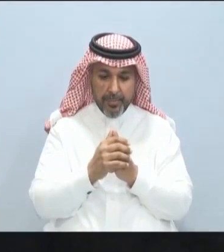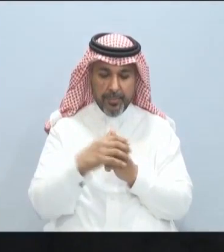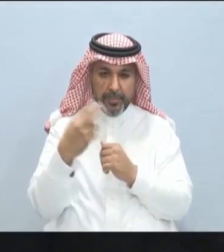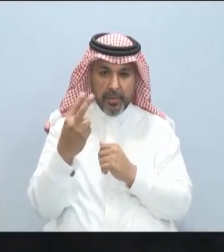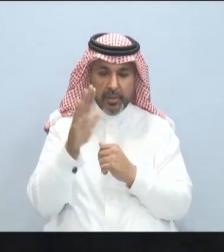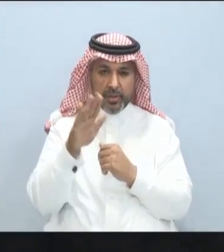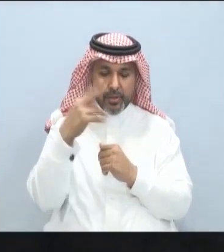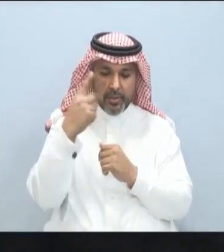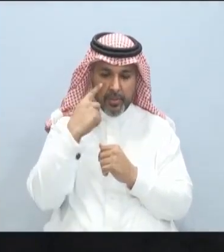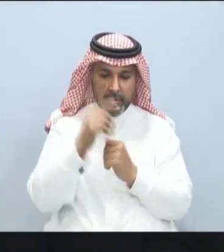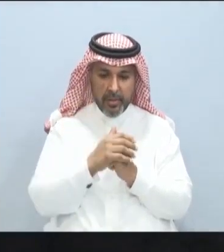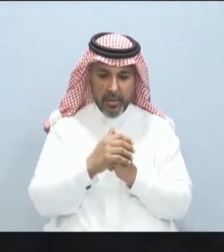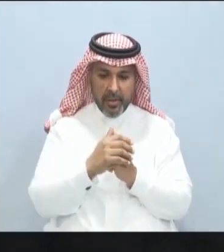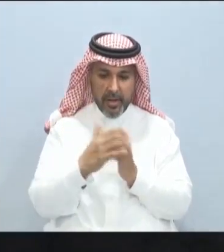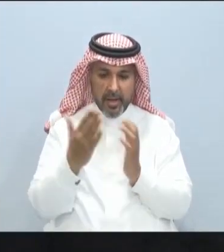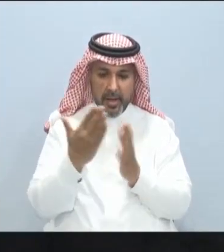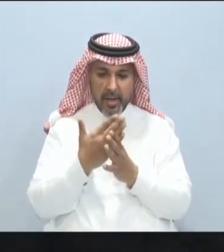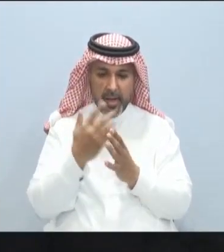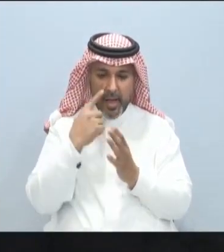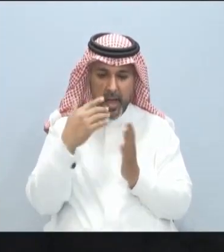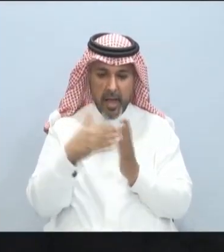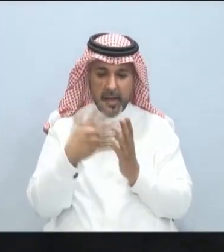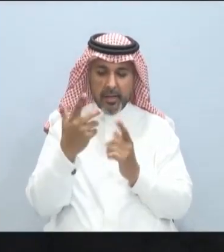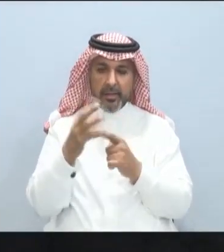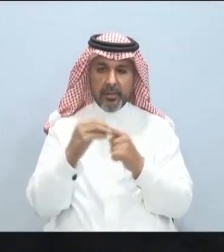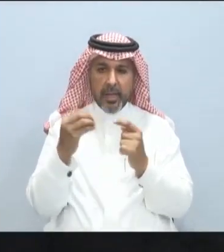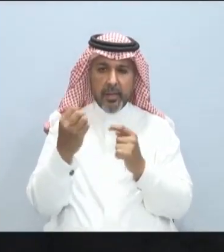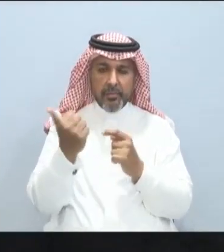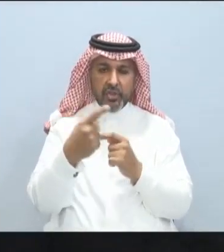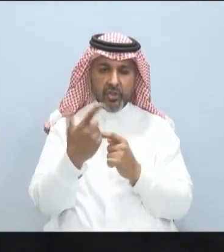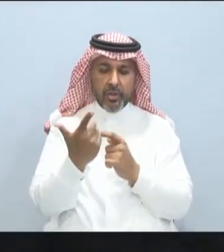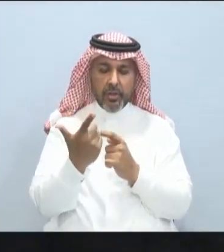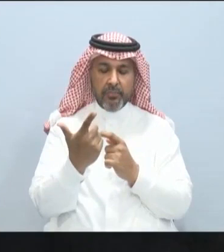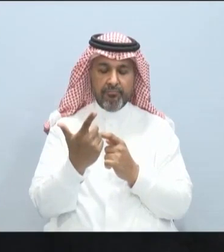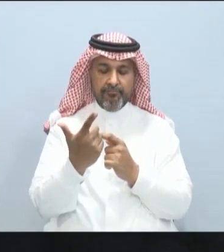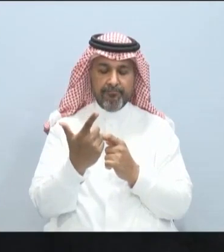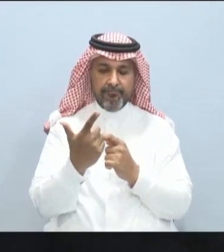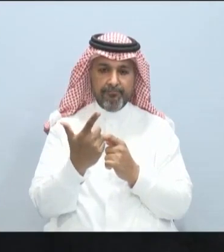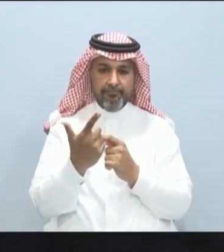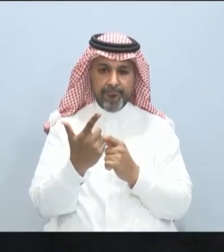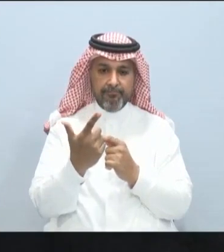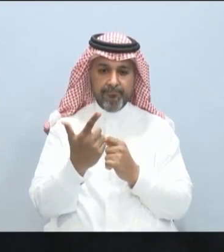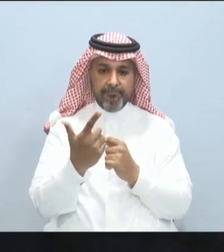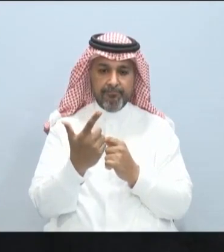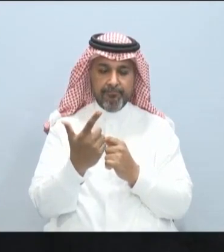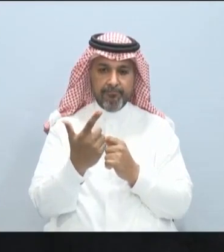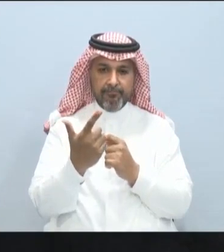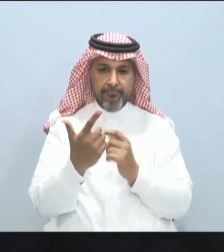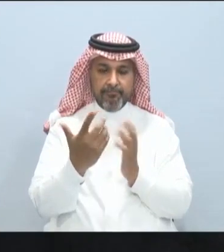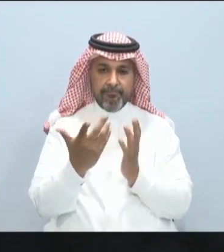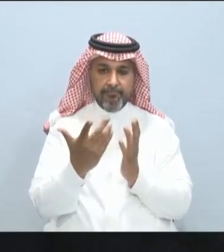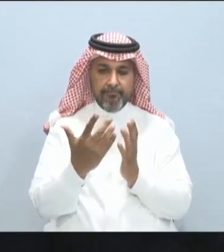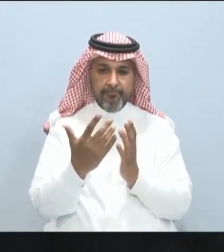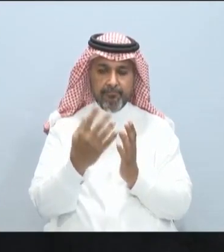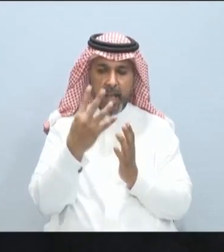لاثنين سين تربيع لكن الحد الاخير ما رايكم سالب 16 هل هي عباره عن عدد مربع